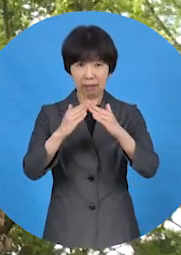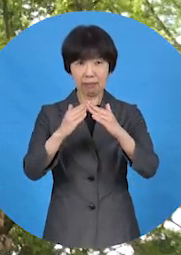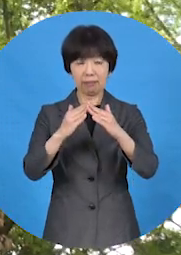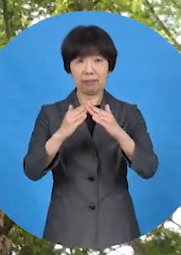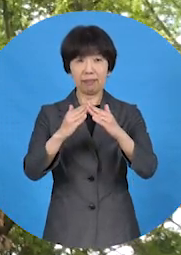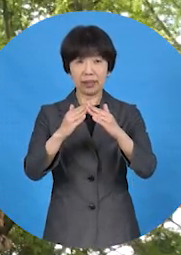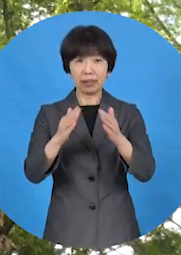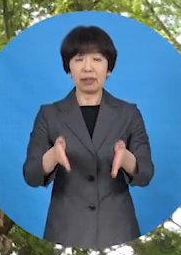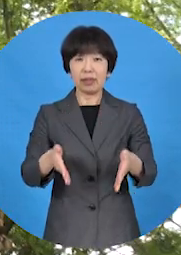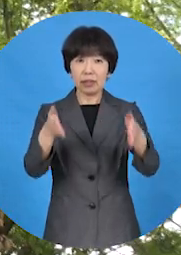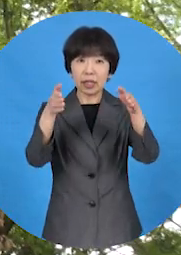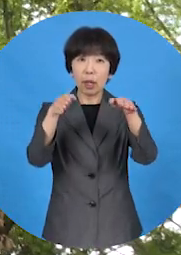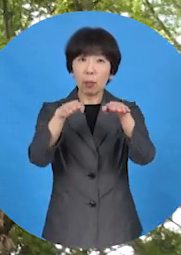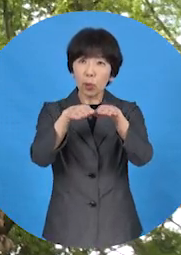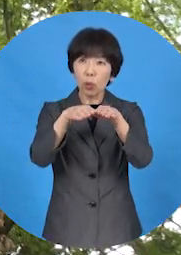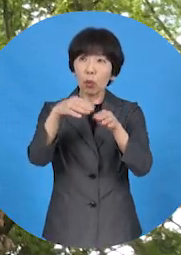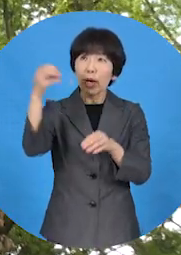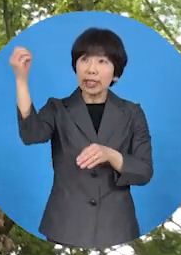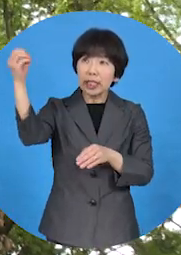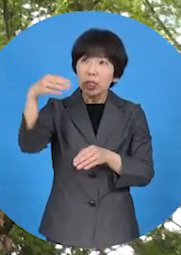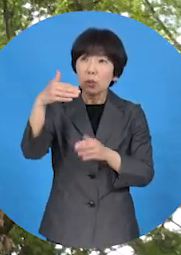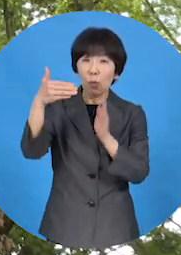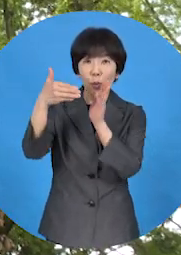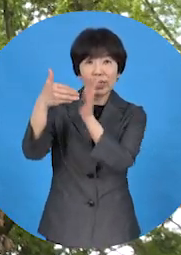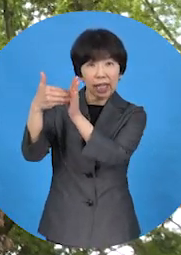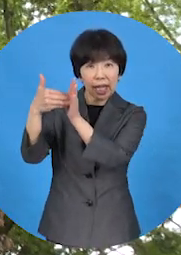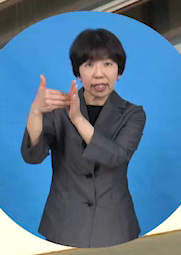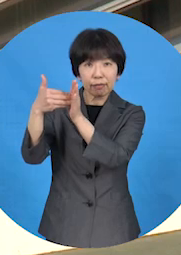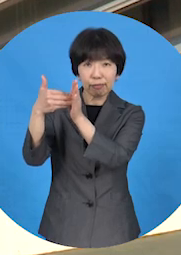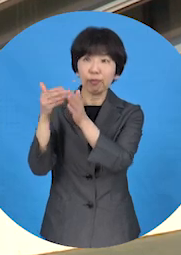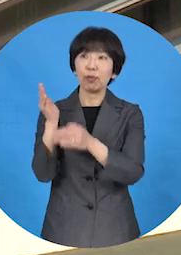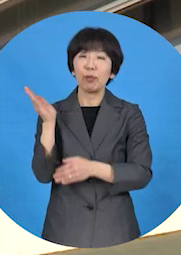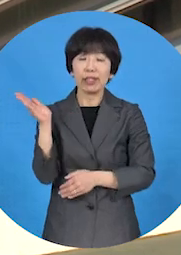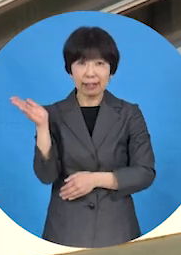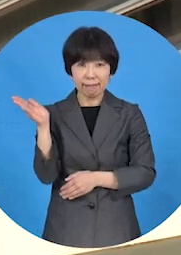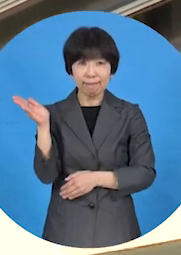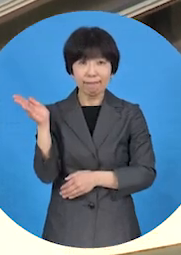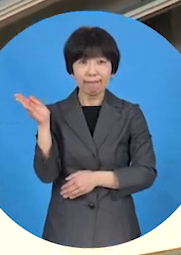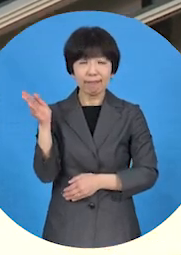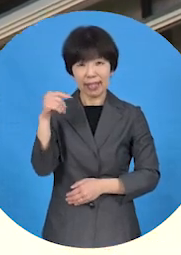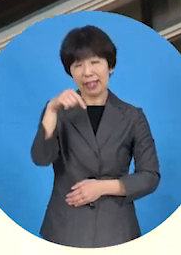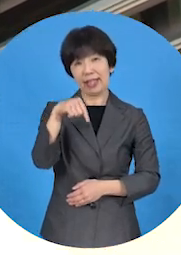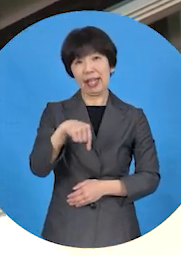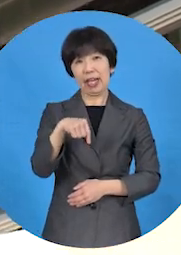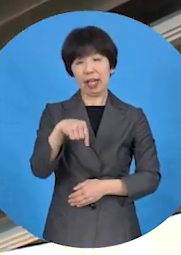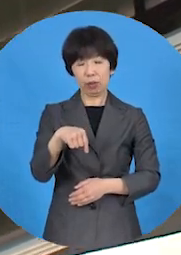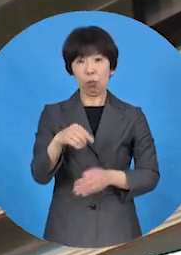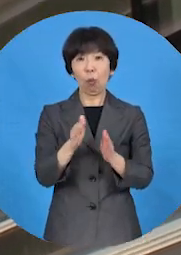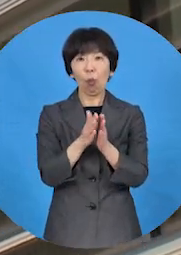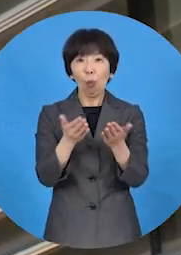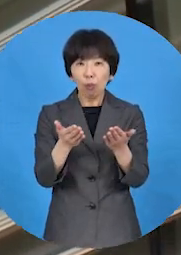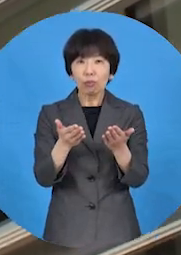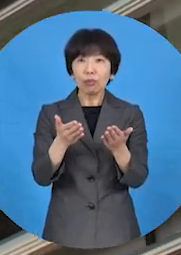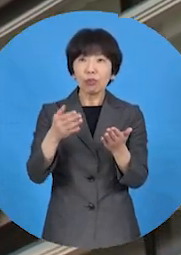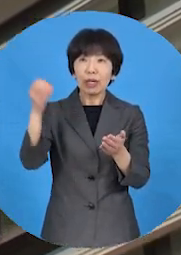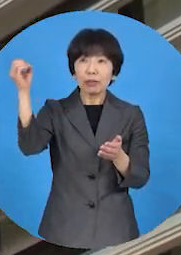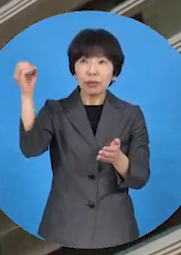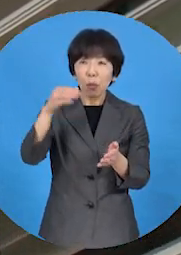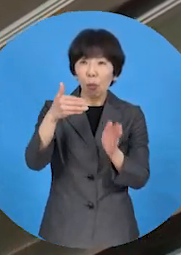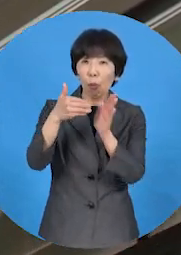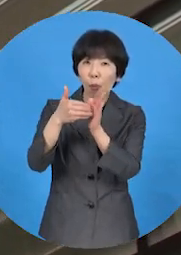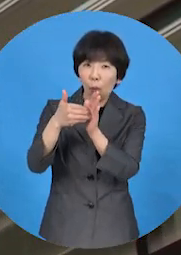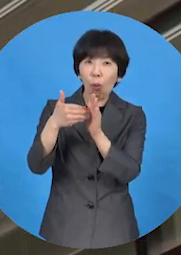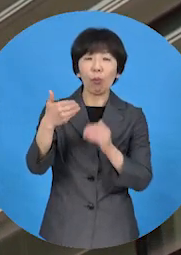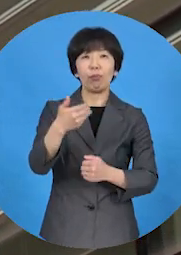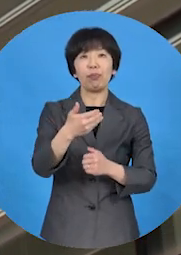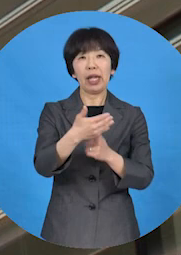外館には直射日光を遮る庇しルーバーを設置。これにより本の日焼けや読書する